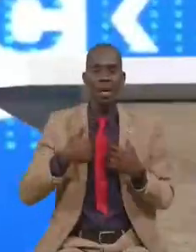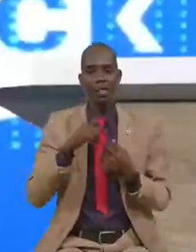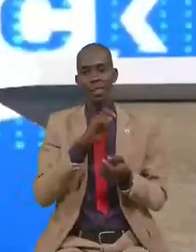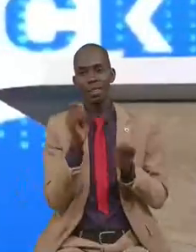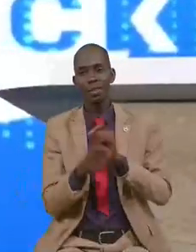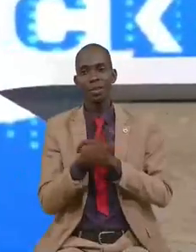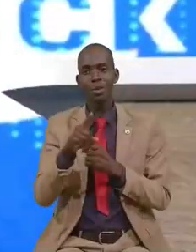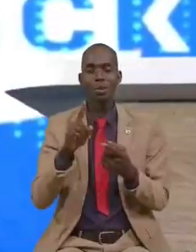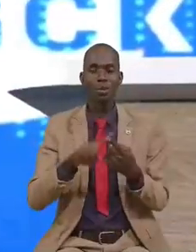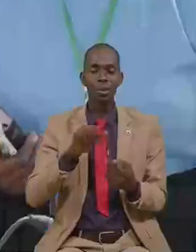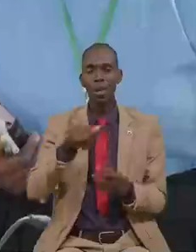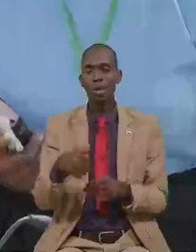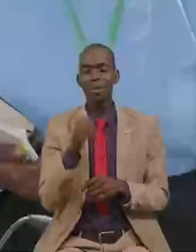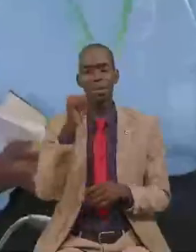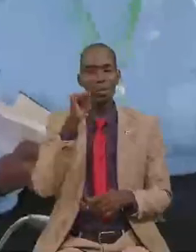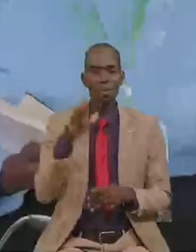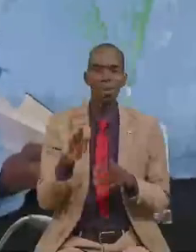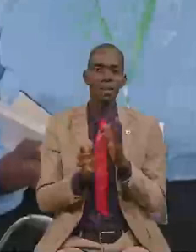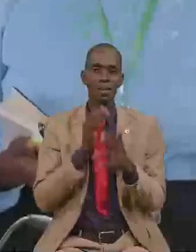Il t'a transformé en autre femme.